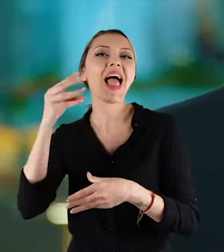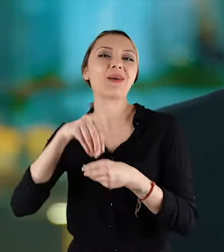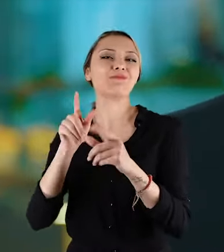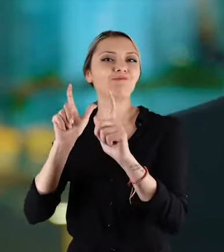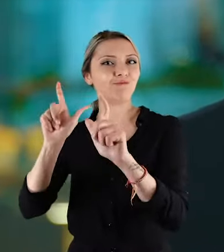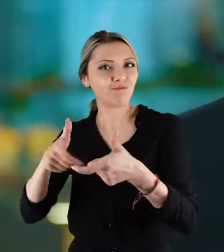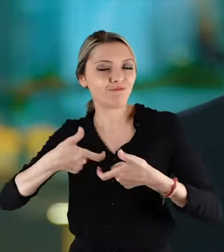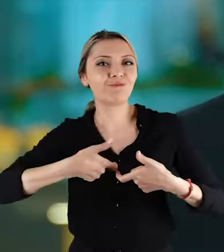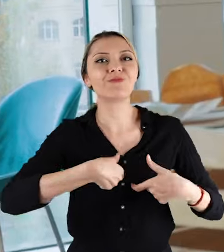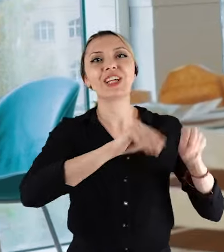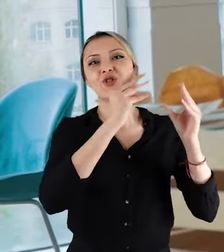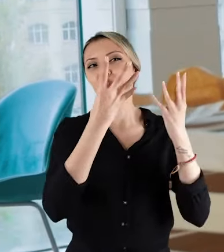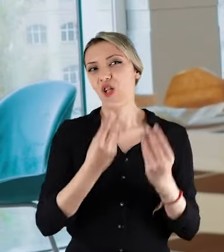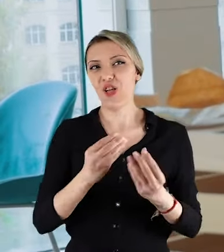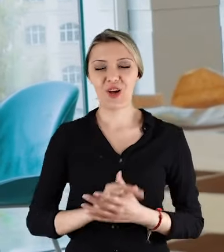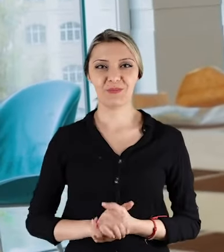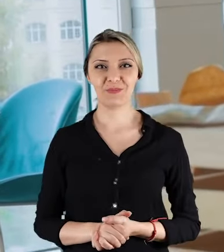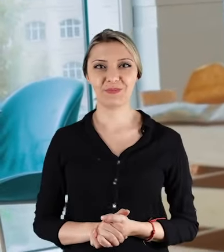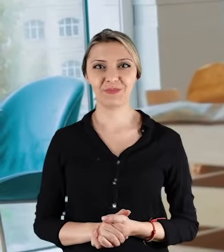kullanıcılarla buluşturabiliyoruz.